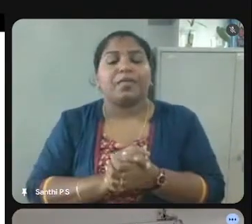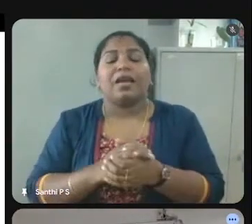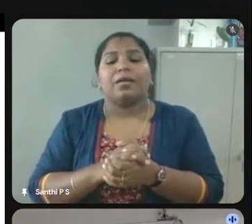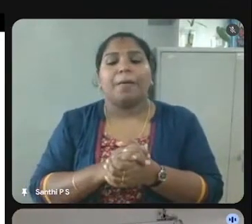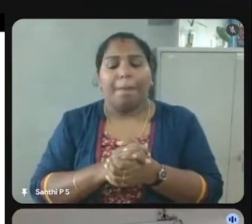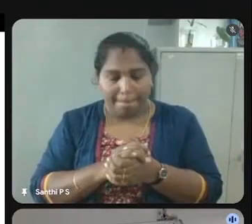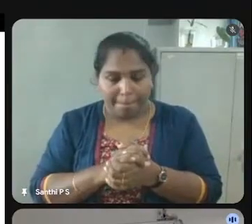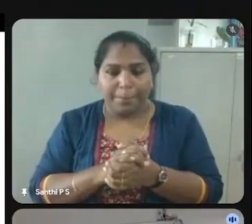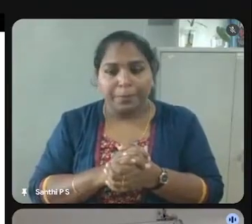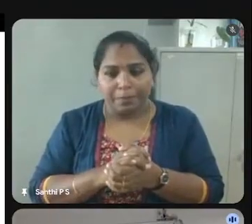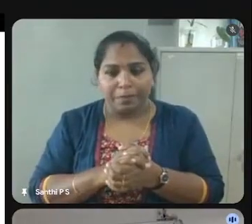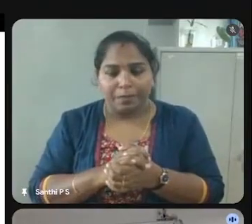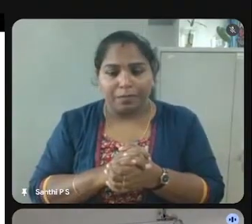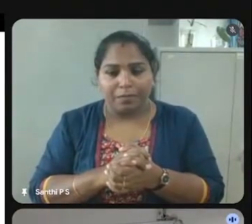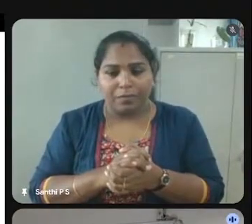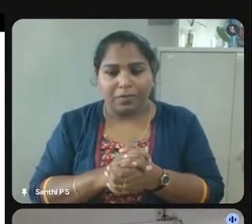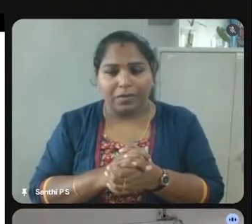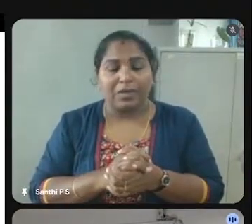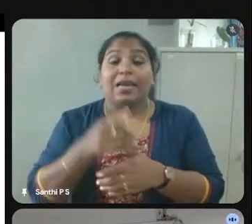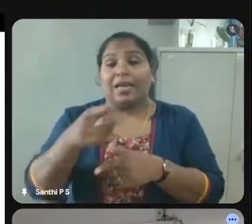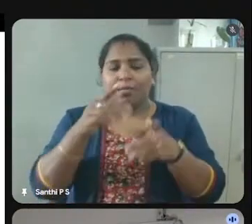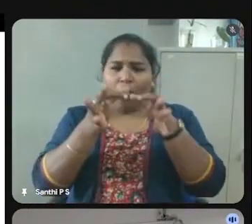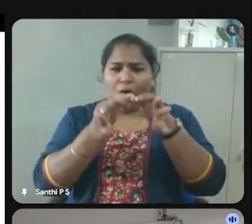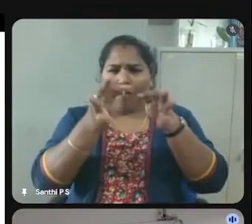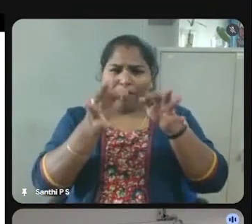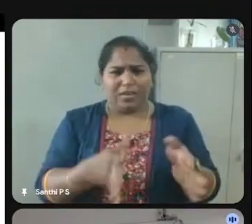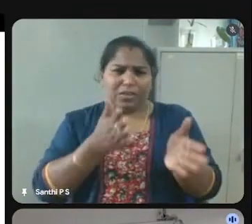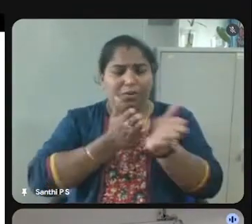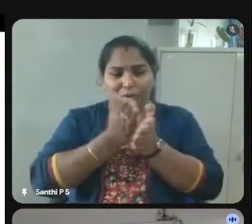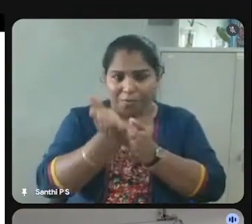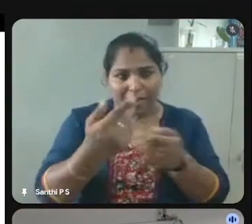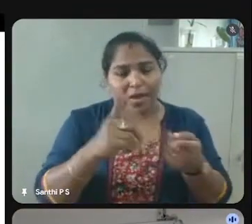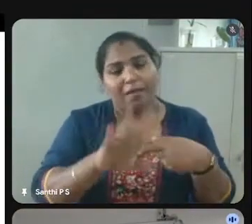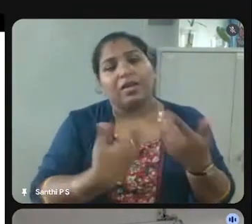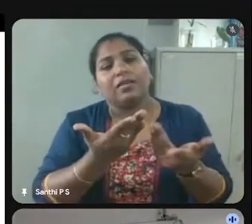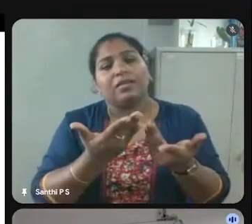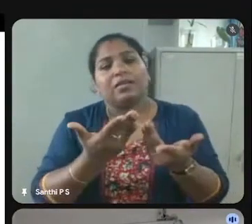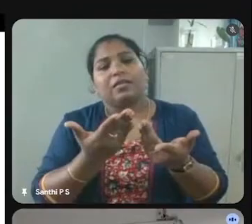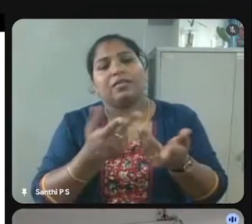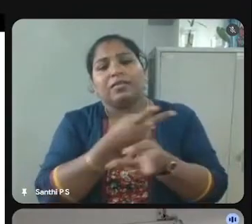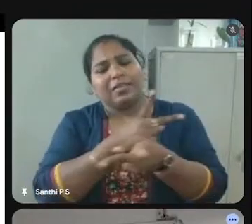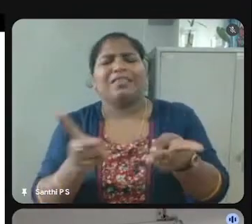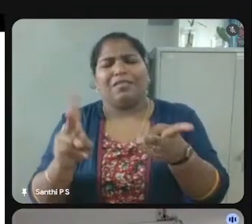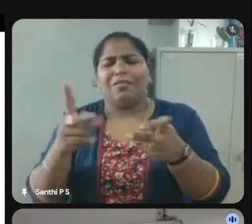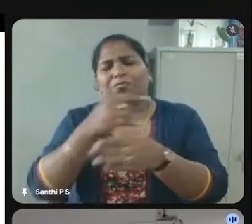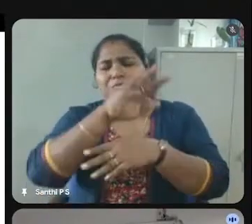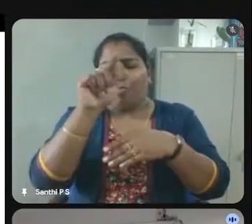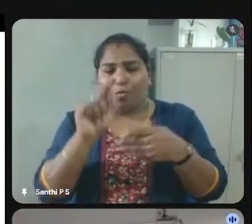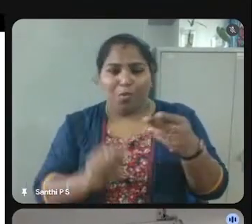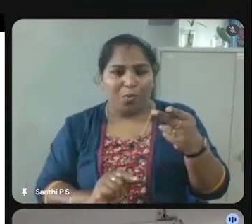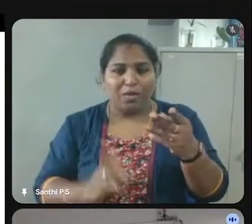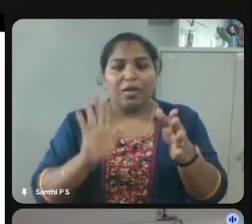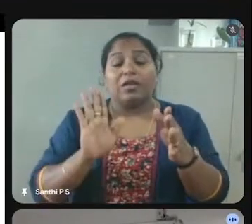പറയുകയാണെന്നുണ്ടെങ്കിൽ ആധികാരികമായിട്ടുള്ള രക്ഷാകർതൃത്വ ശൈലി, അതുപോലെ സ്വേച്ഛാധികാരപരം എന്നൊക്കെ പറയുമ്പോൾ അതിനെ